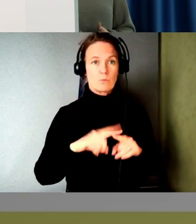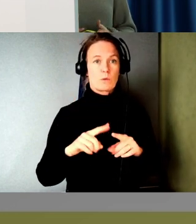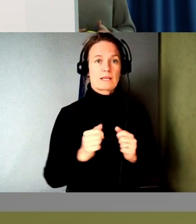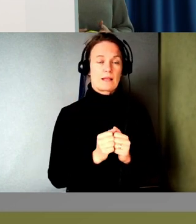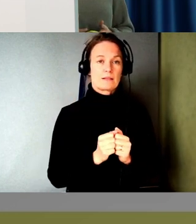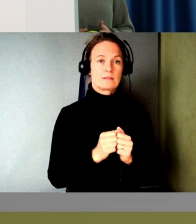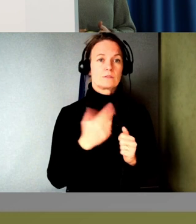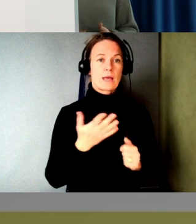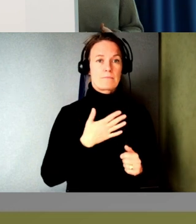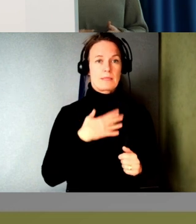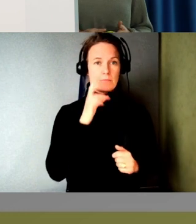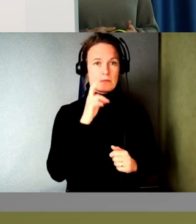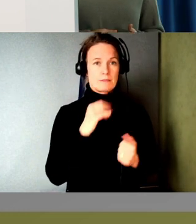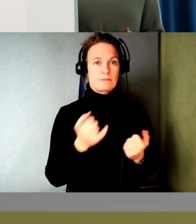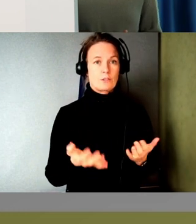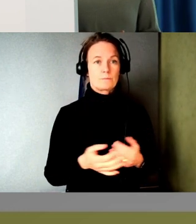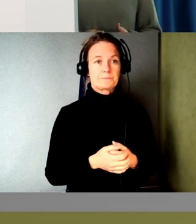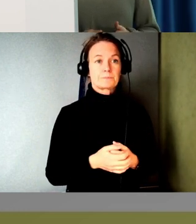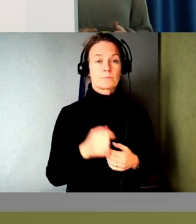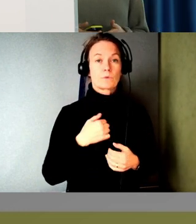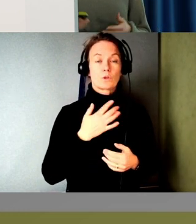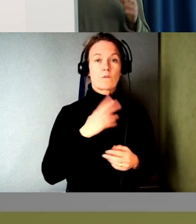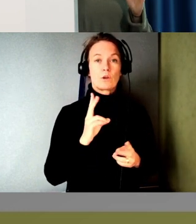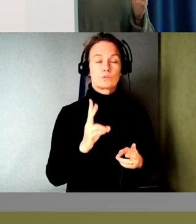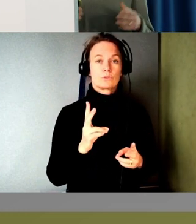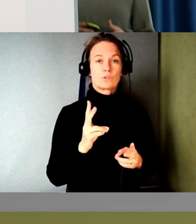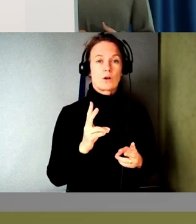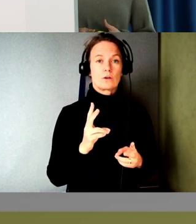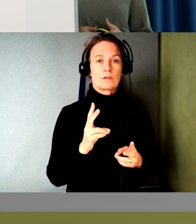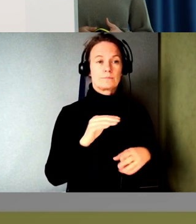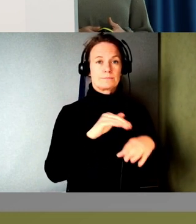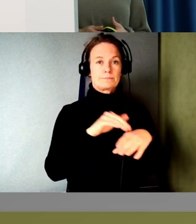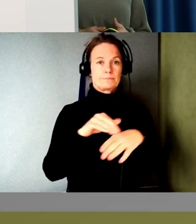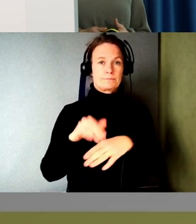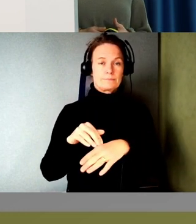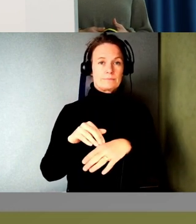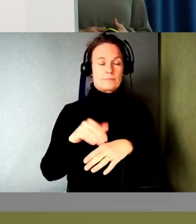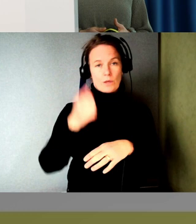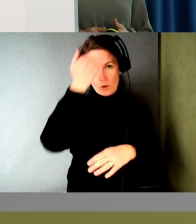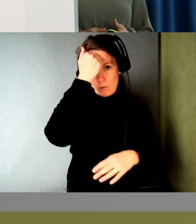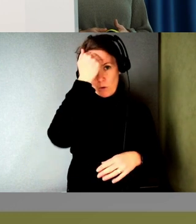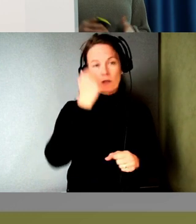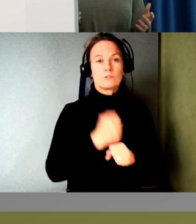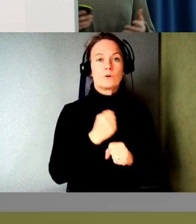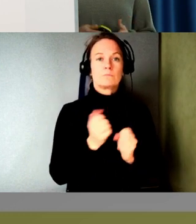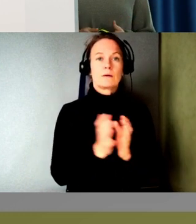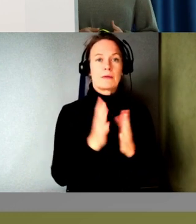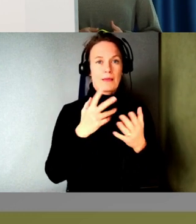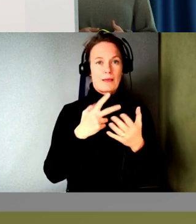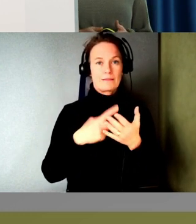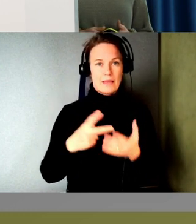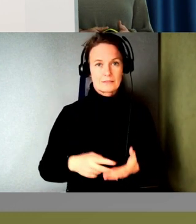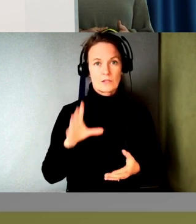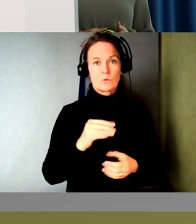mitt perspektiv idag och jag vill också skicka med att komma ihåg att också jobba med texterna när ni jobbar med resten